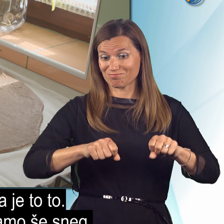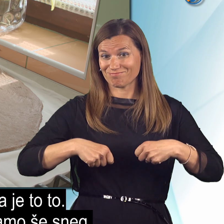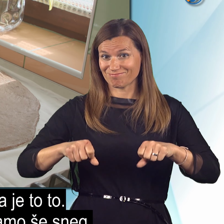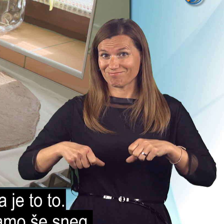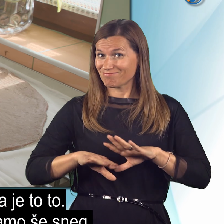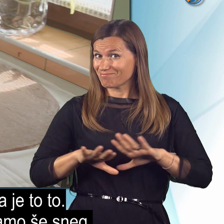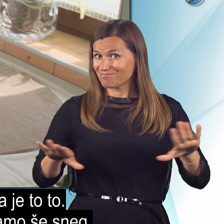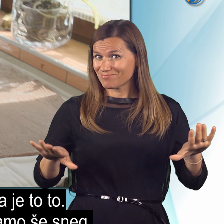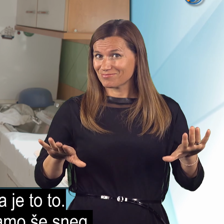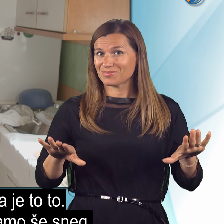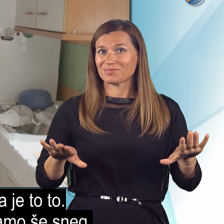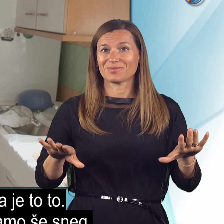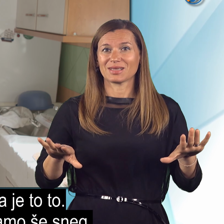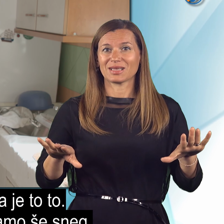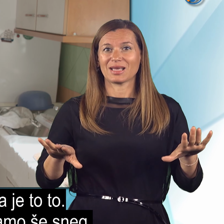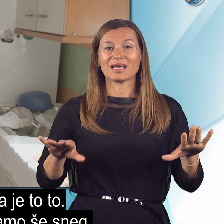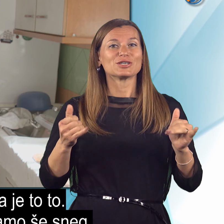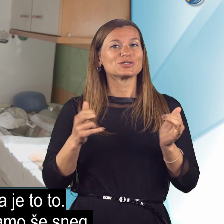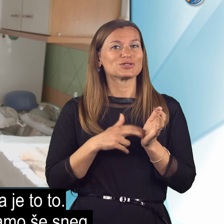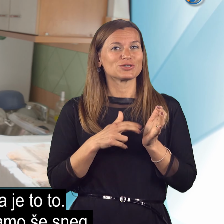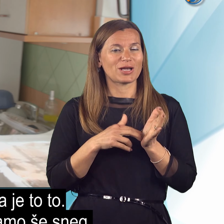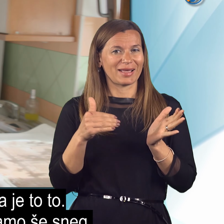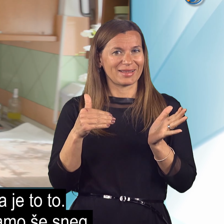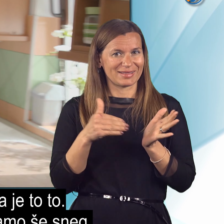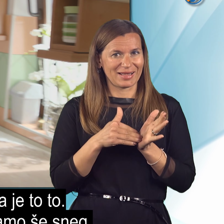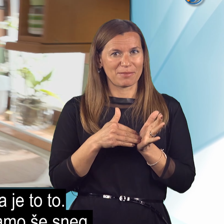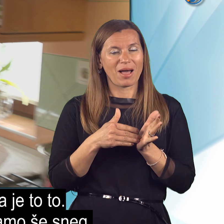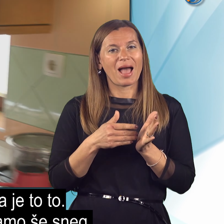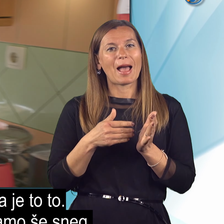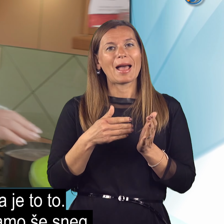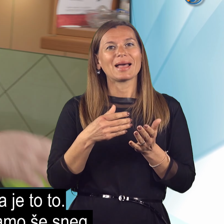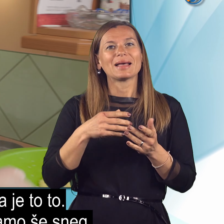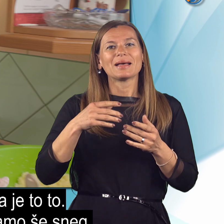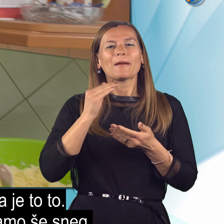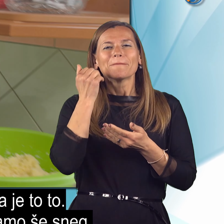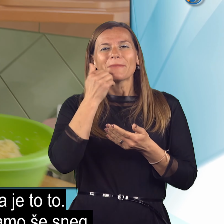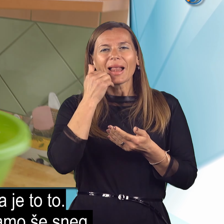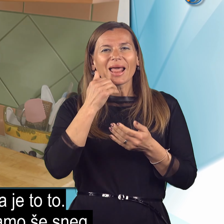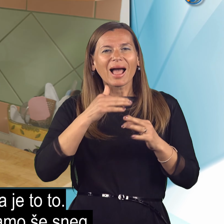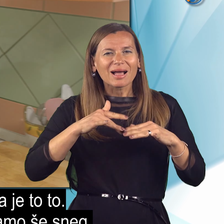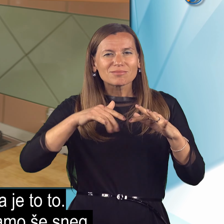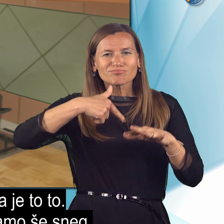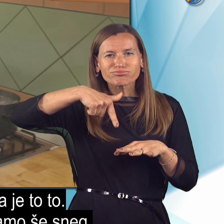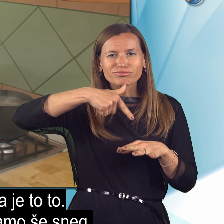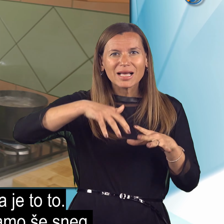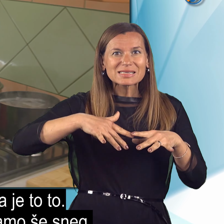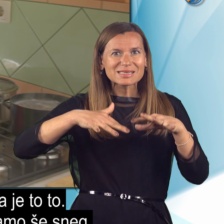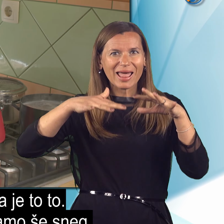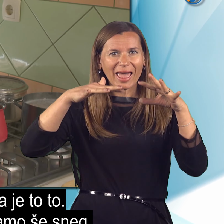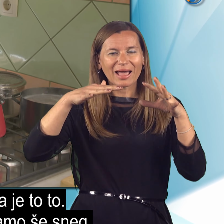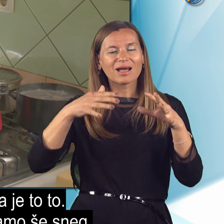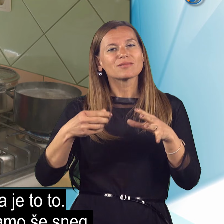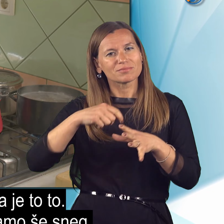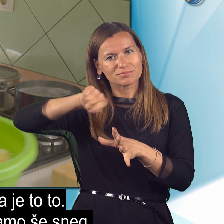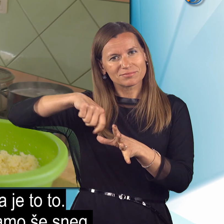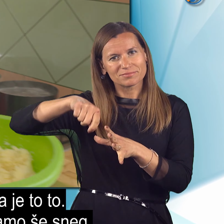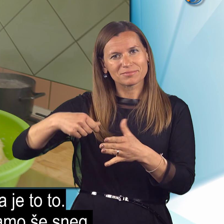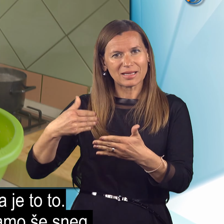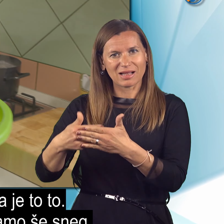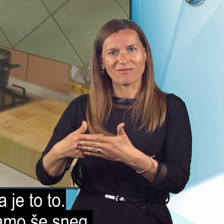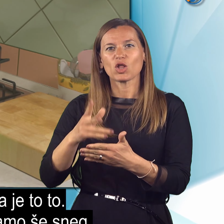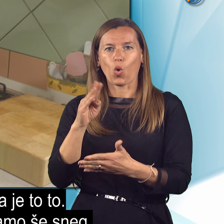Takole, mislim, da je to to. Zdaj še nam je pa preostalo, da vmešamo sneg v kokos. Kam bi kaj